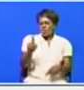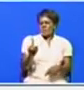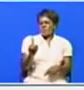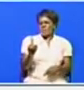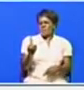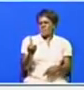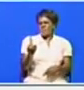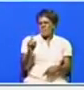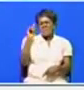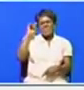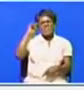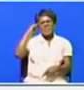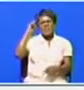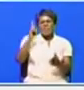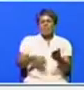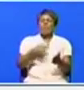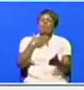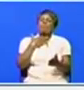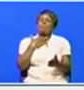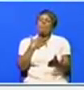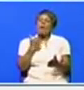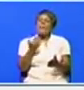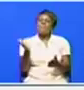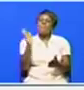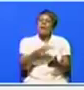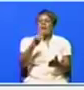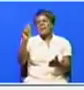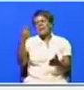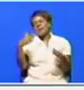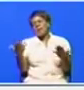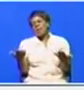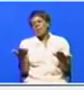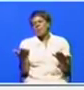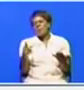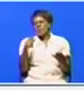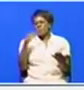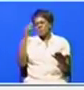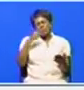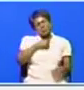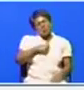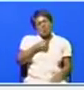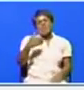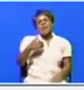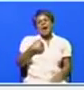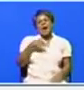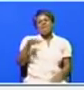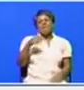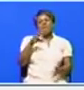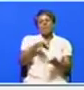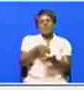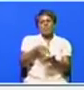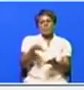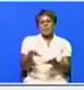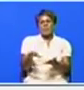huo unafikiria vipi? Unatamani labda ungekuwa Kenya, ungekuwa salama, ulikuwa unajuta kwamba ulijipata katika hali kama